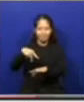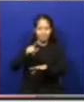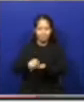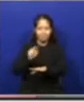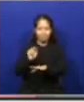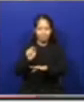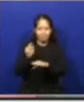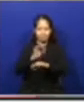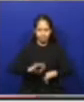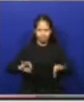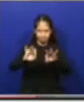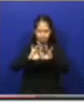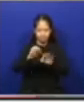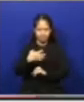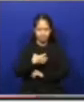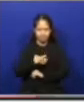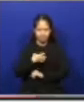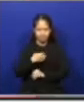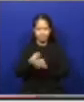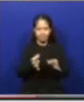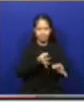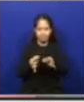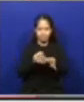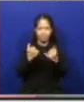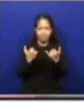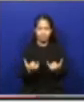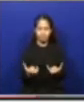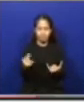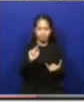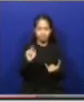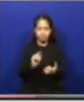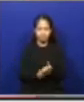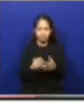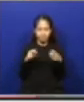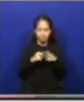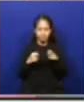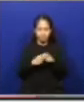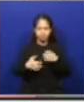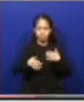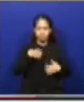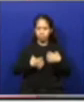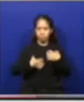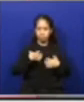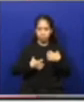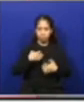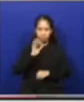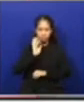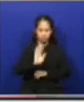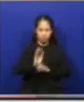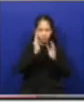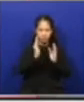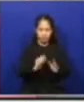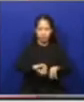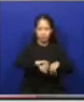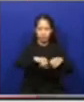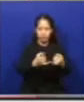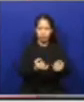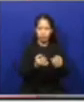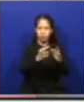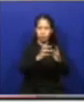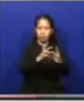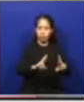ที่ดิฉันอยากจะอภิปรายในวันนี้ก็คือปัญหาความเดือดร้อนของผู้ประกอบการวิสาหกิจที่สำคัญ